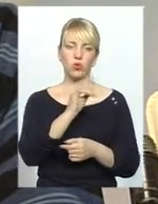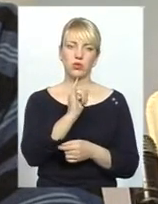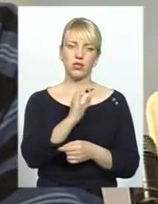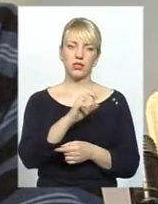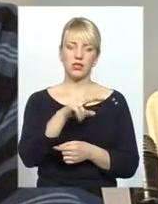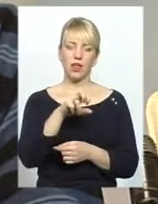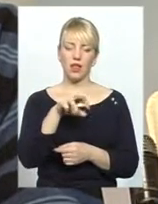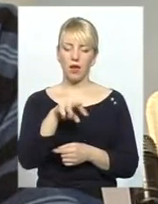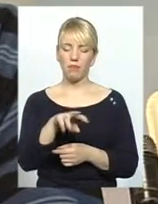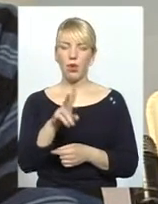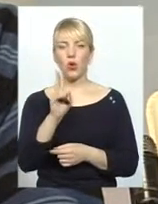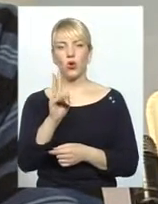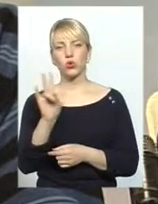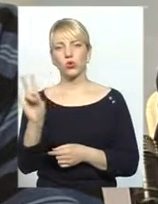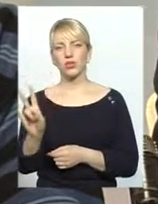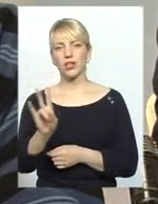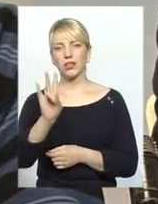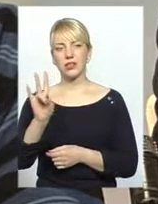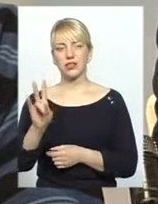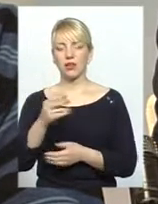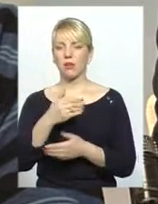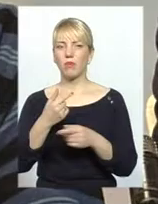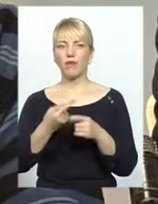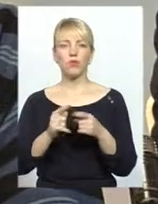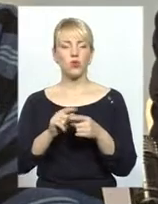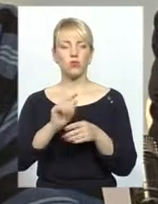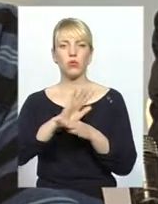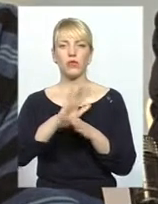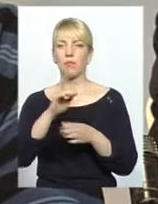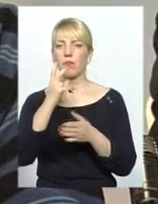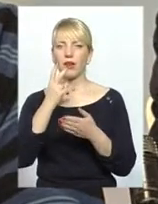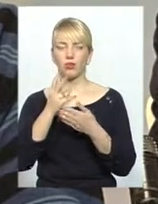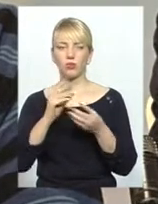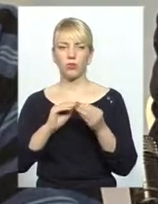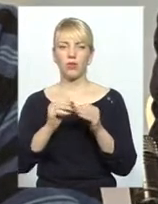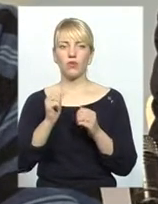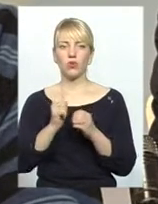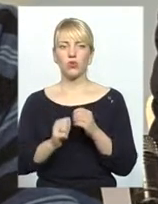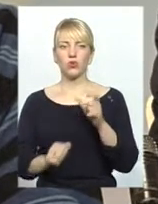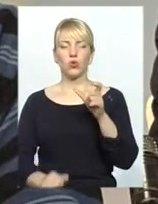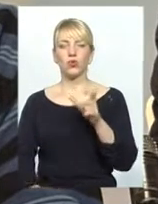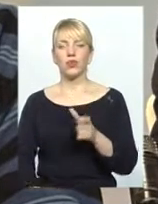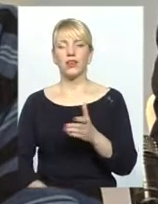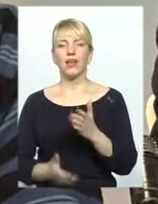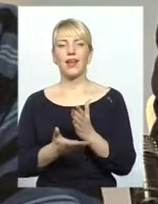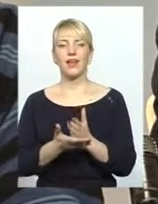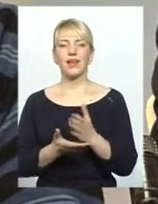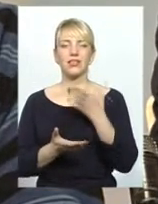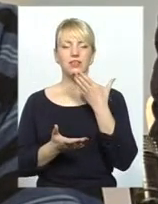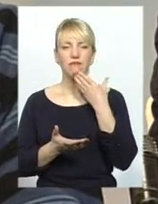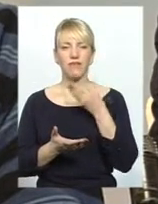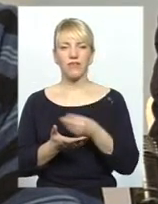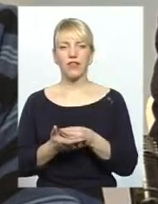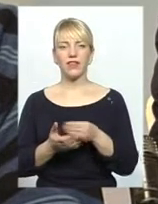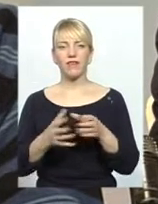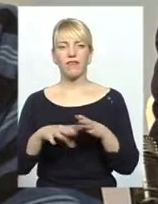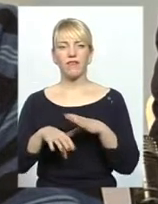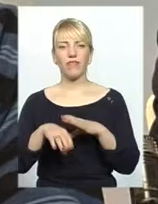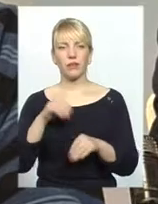віросповідання християн. Ми не бачимо в цьому проблем. У кожної людини є свій вибір. Кожна людина йде тим шляхом, котрий вибрала